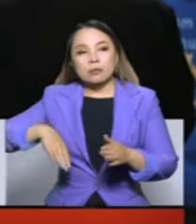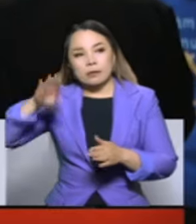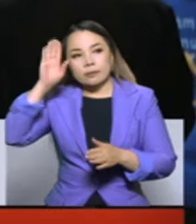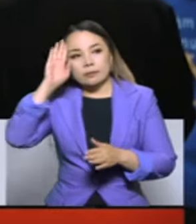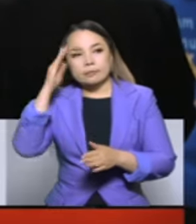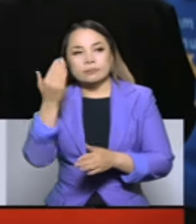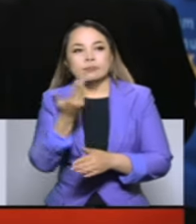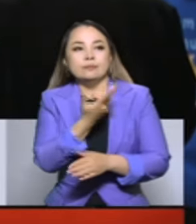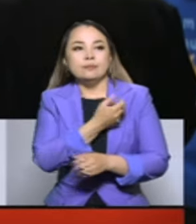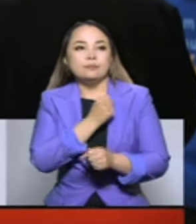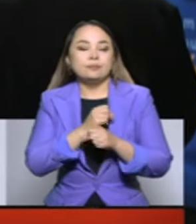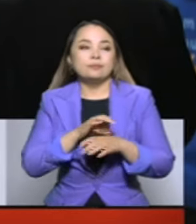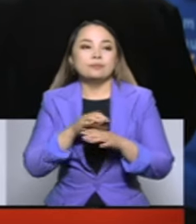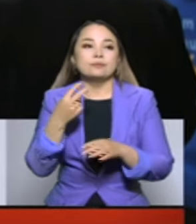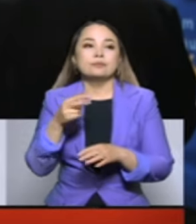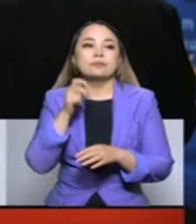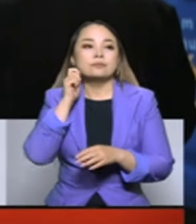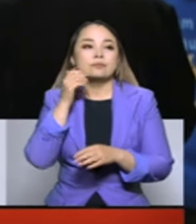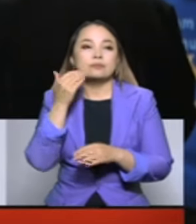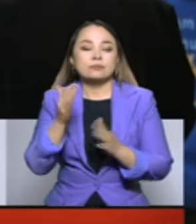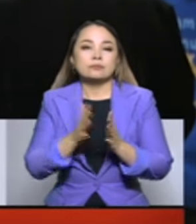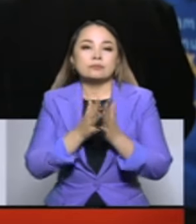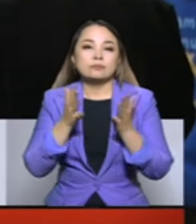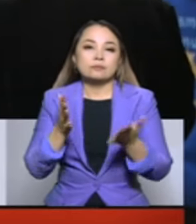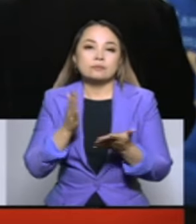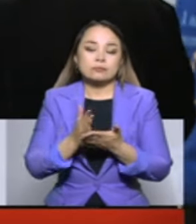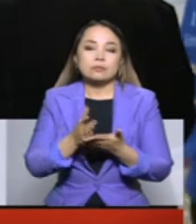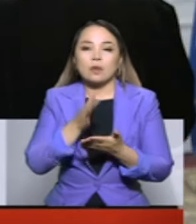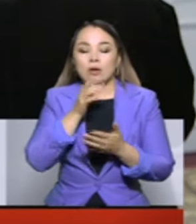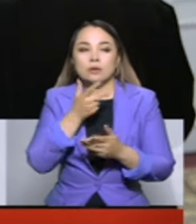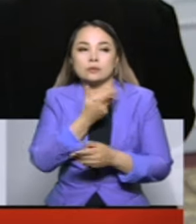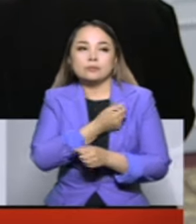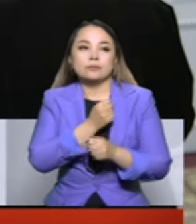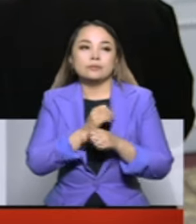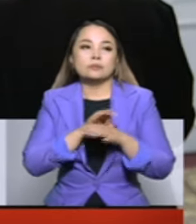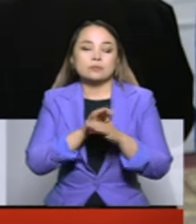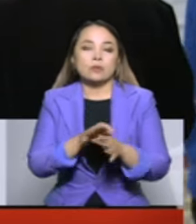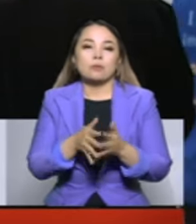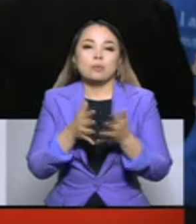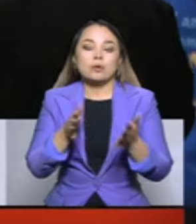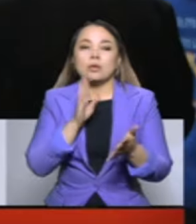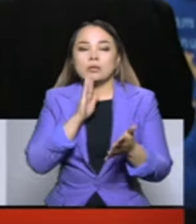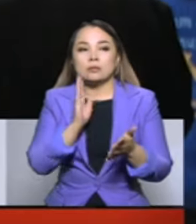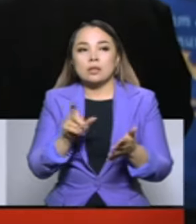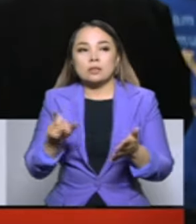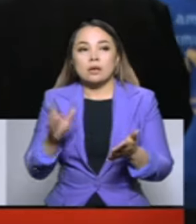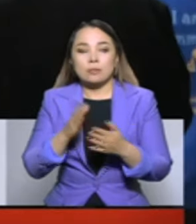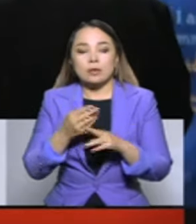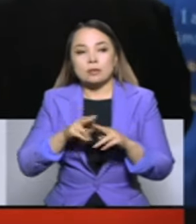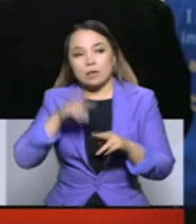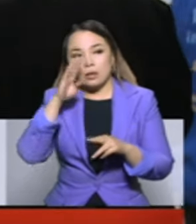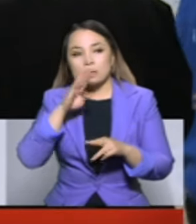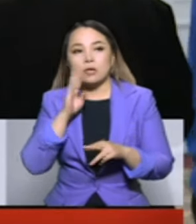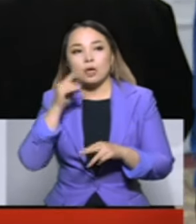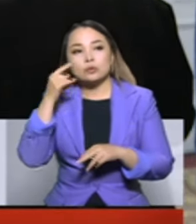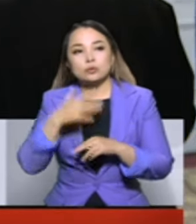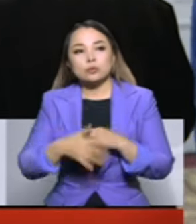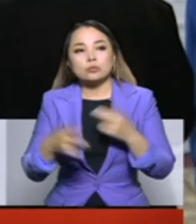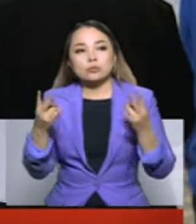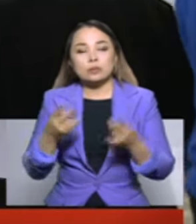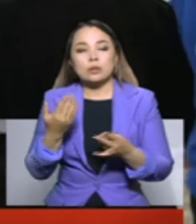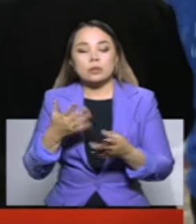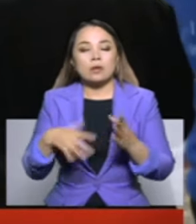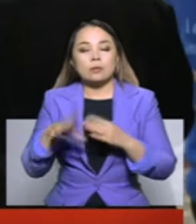балаларды вакциналады. Қазір 20 жастан асқан адамдарды иммундап жатырмыз. Әрине басымдық қыздарға беріледі. Мұны ата-аналар түсіну керек.